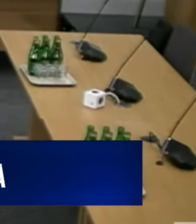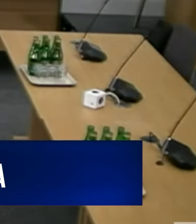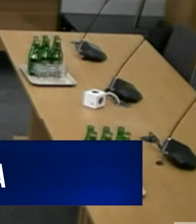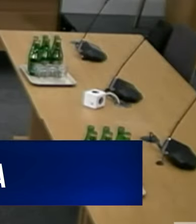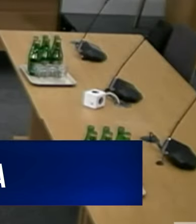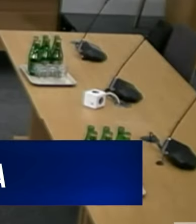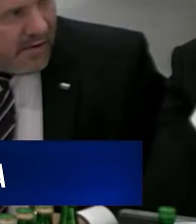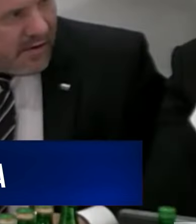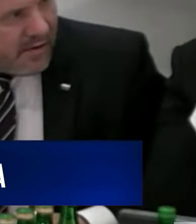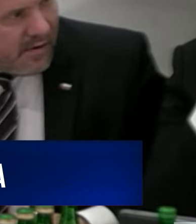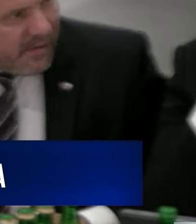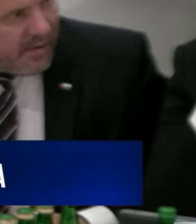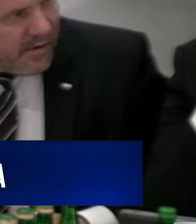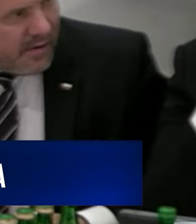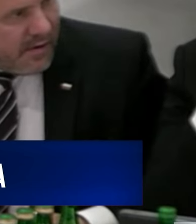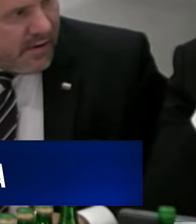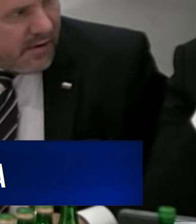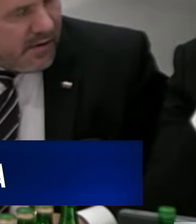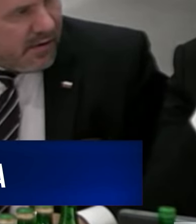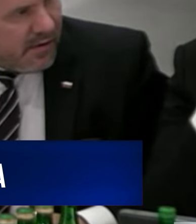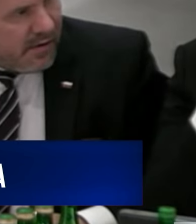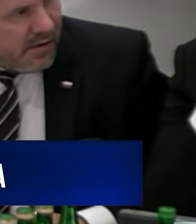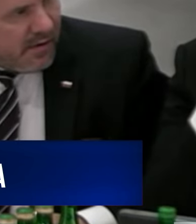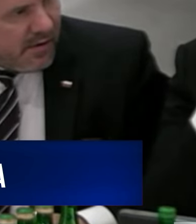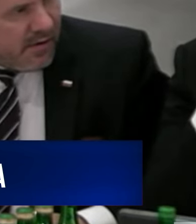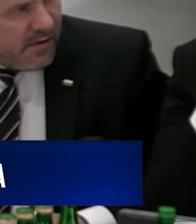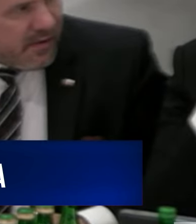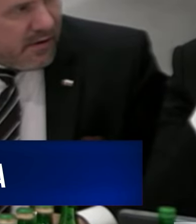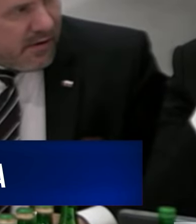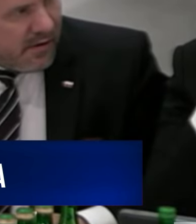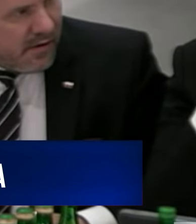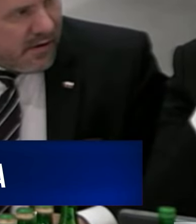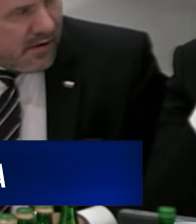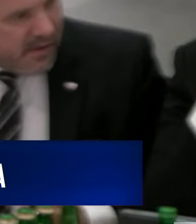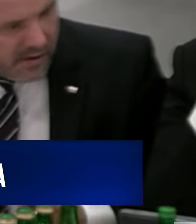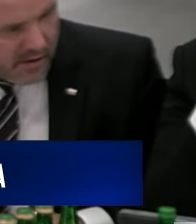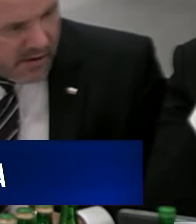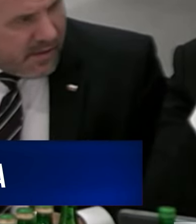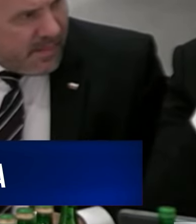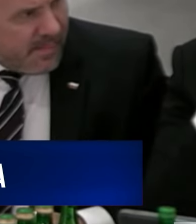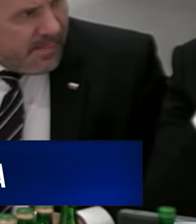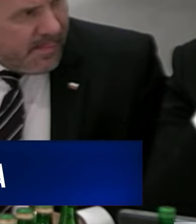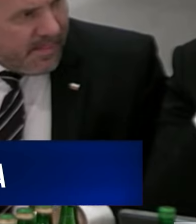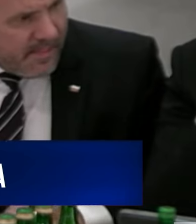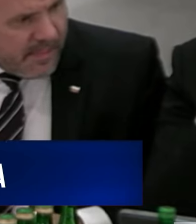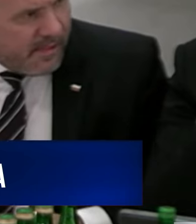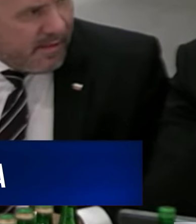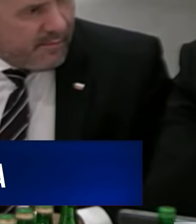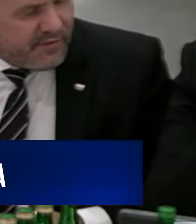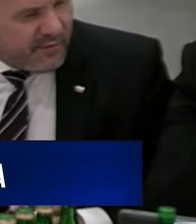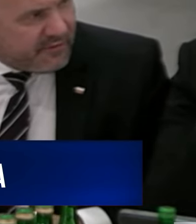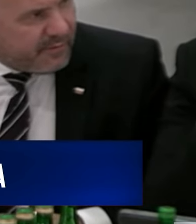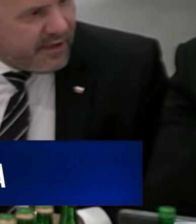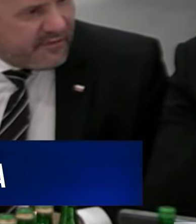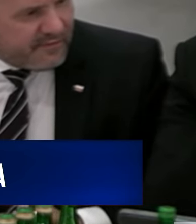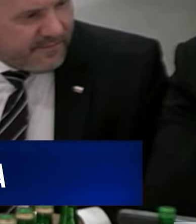Był głosowany, tak, nie? Był głosowany, ale coś pan tutaj mówił. Nie, był problem z głosowaniem, ale to już... Udało się, tak? Poradziliście sobie, panowie. Cieszę się